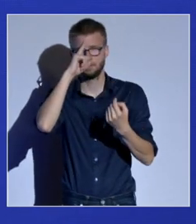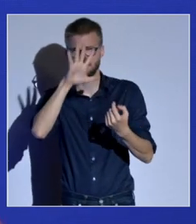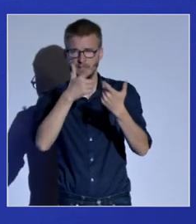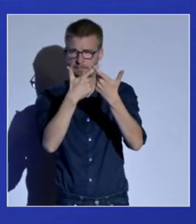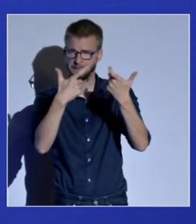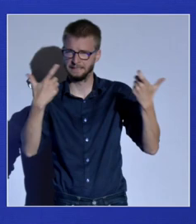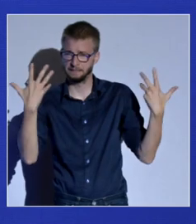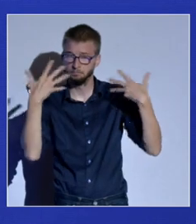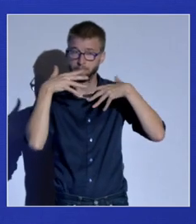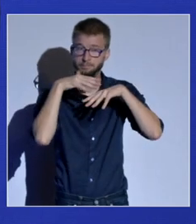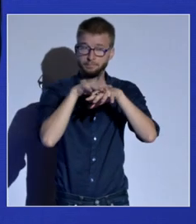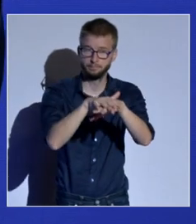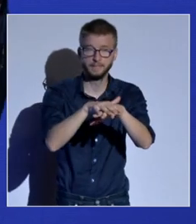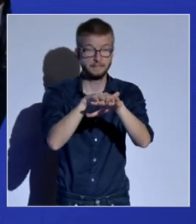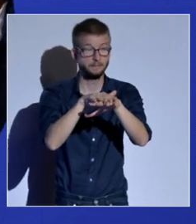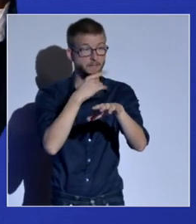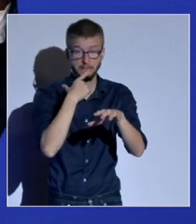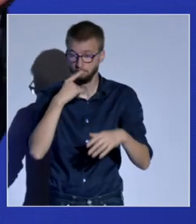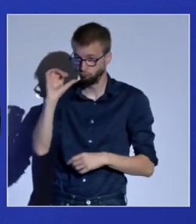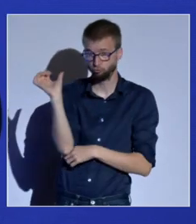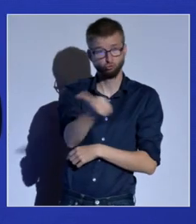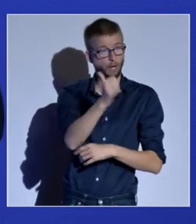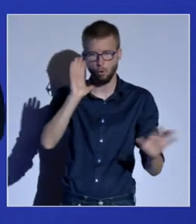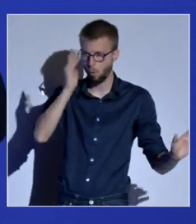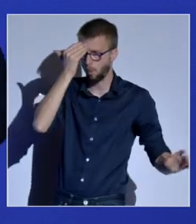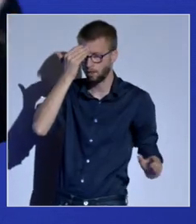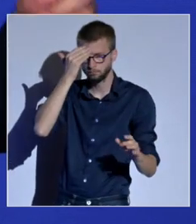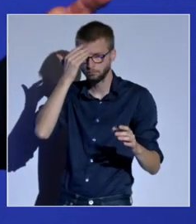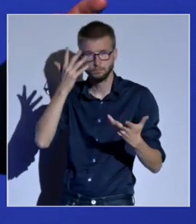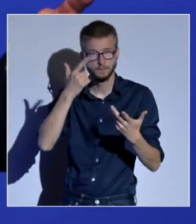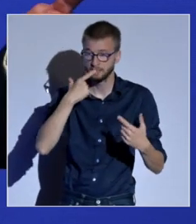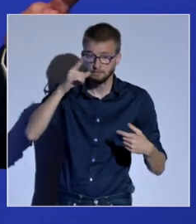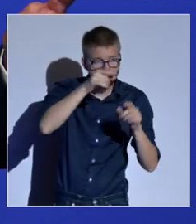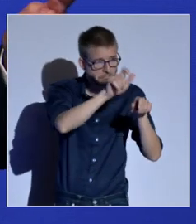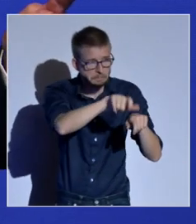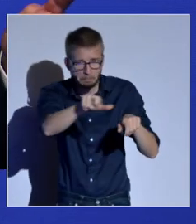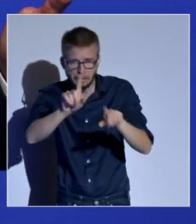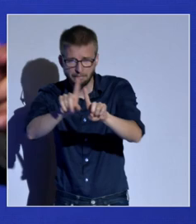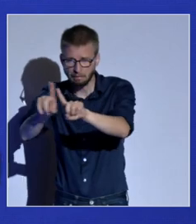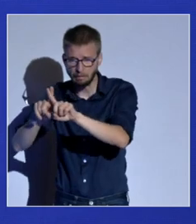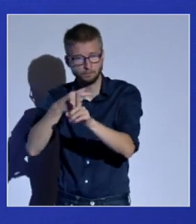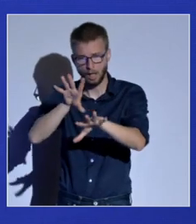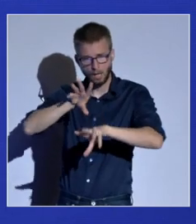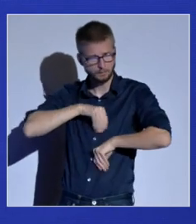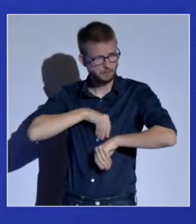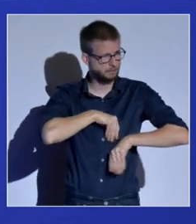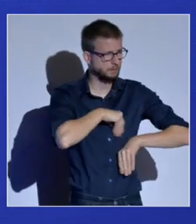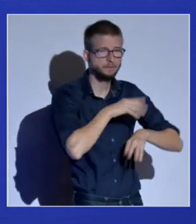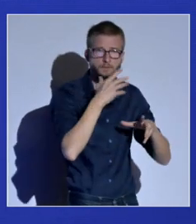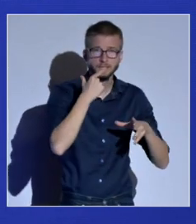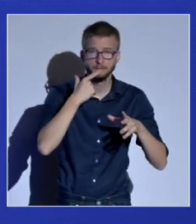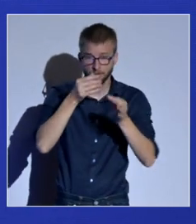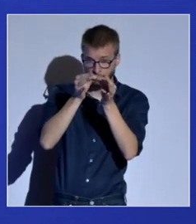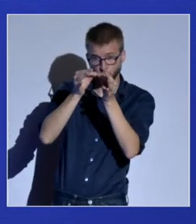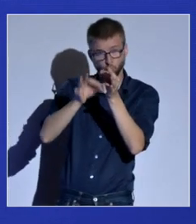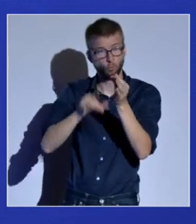l'existence, c'est-à-dire la clé de la reconnaissance de chacun, la clé de l'acceptation des différences, la clé de